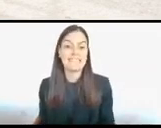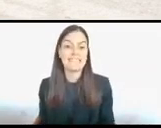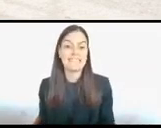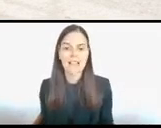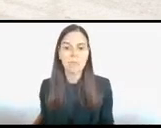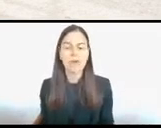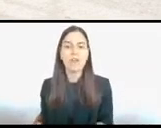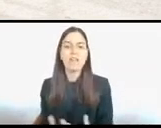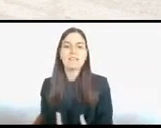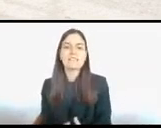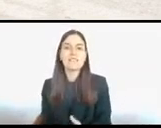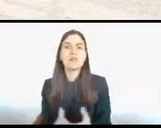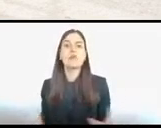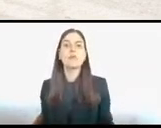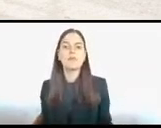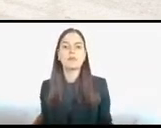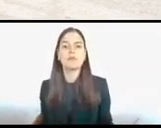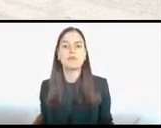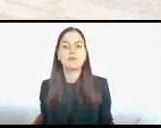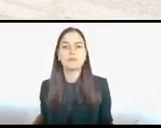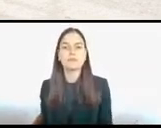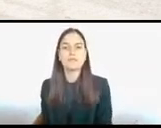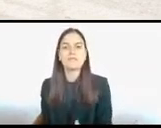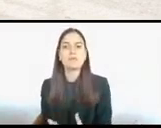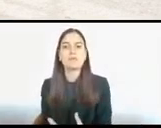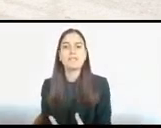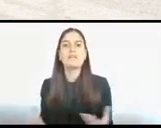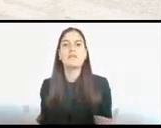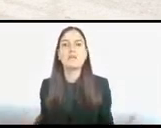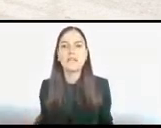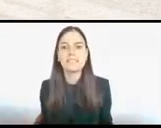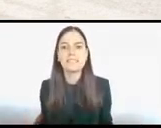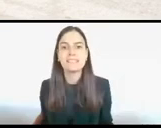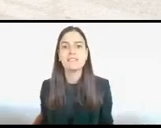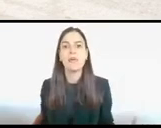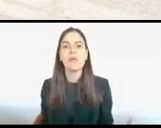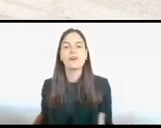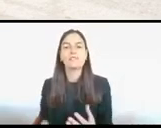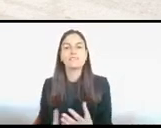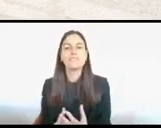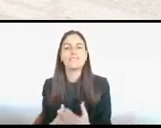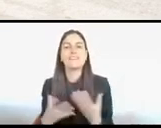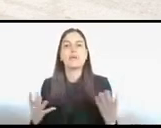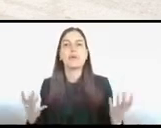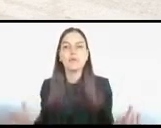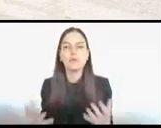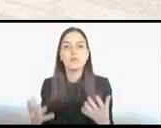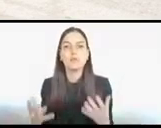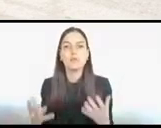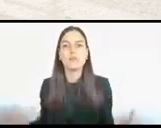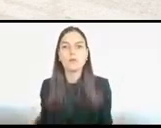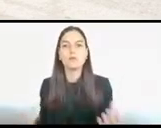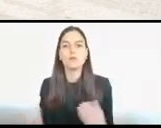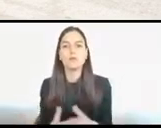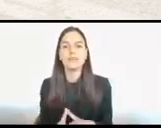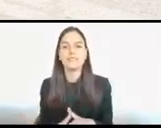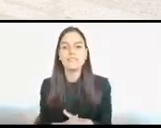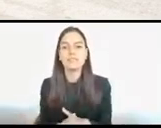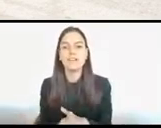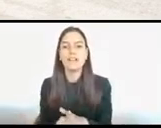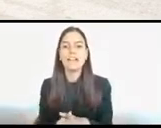est assez simple, c'est le complément de revenus. Parce que cet immobilier locatif, on va en tirer des